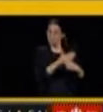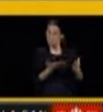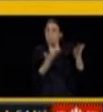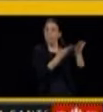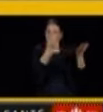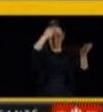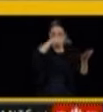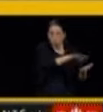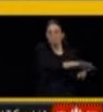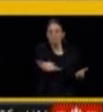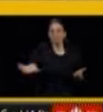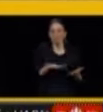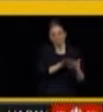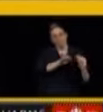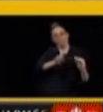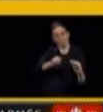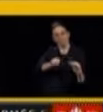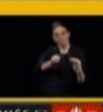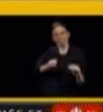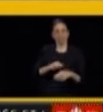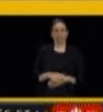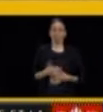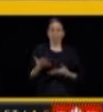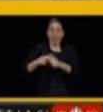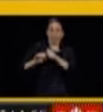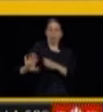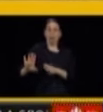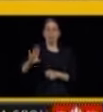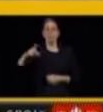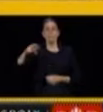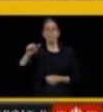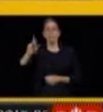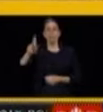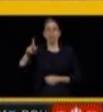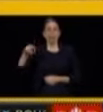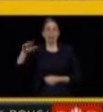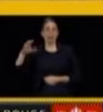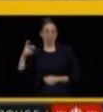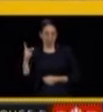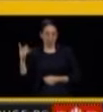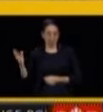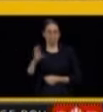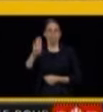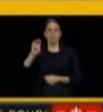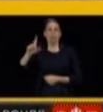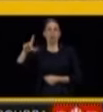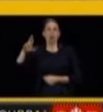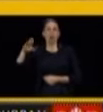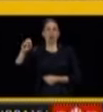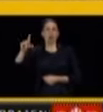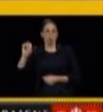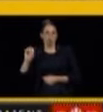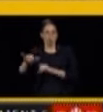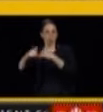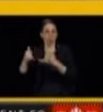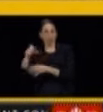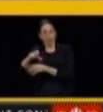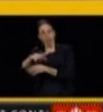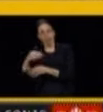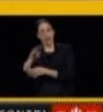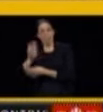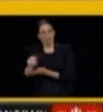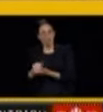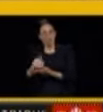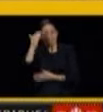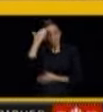clientèle. Merci. Maintenant, au tour de Patrick Bellerose, le Journal de Québec, le Journal de Montréal. Oui, bonjour à tous. Monsieur Legault, le maire Régis Labeaume semble très mal à